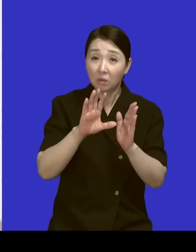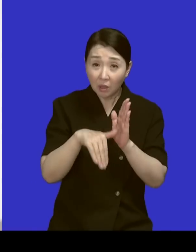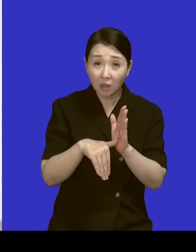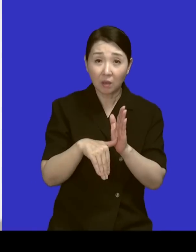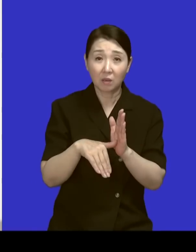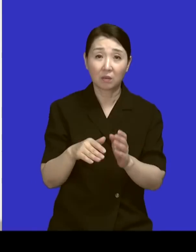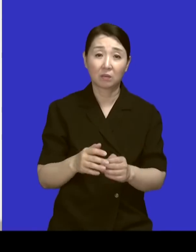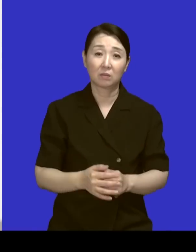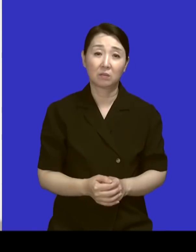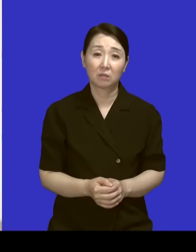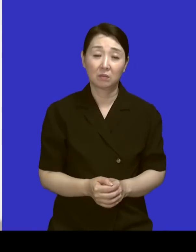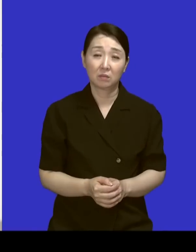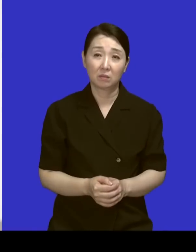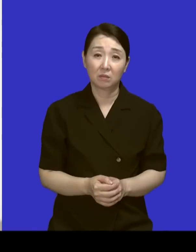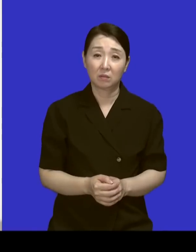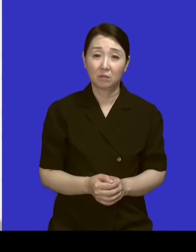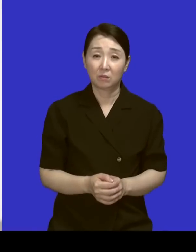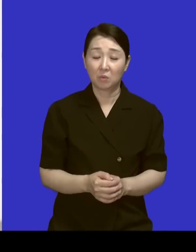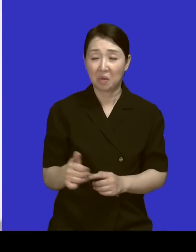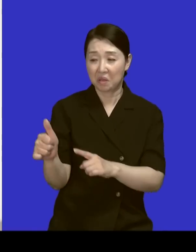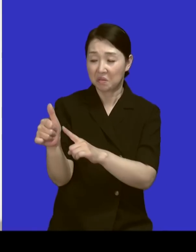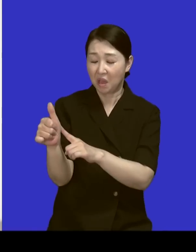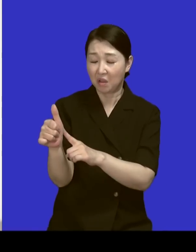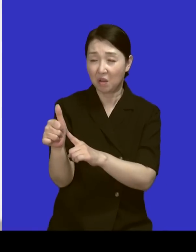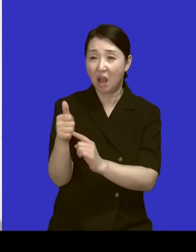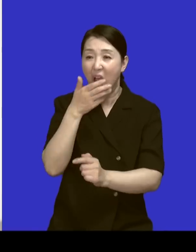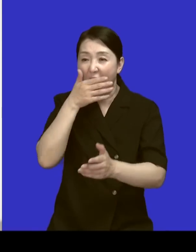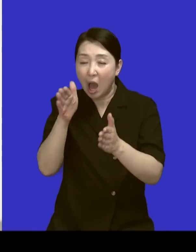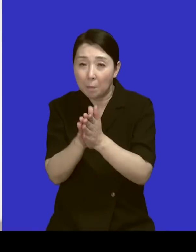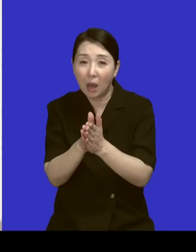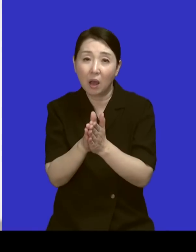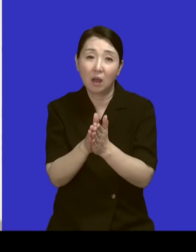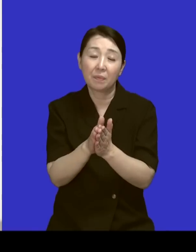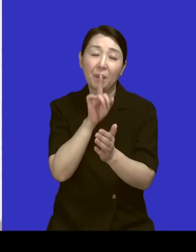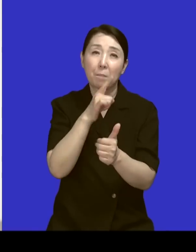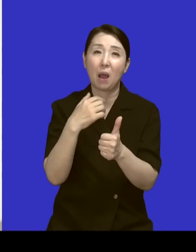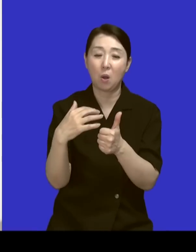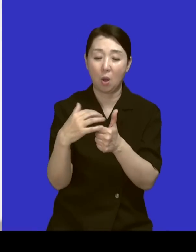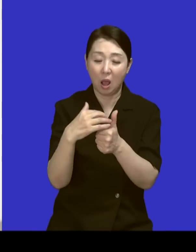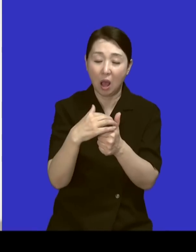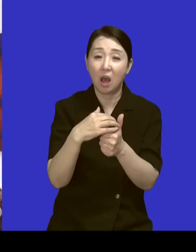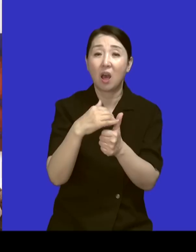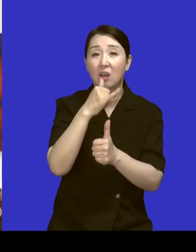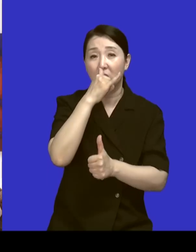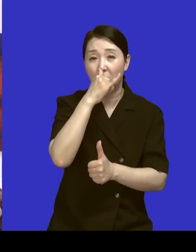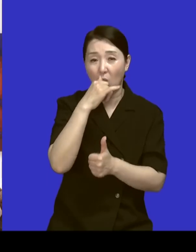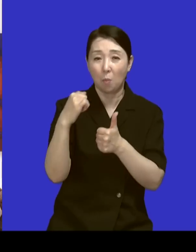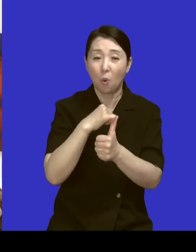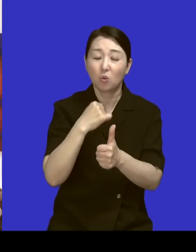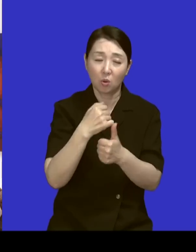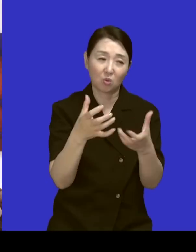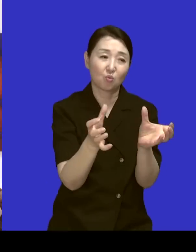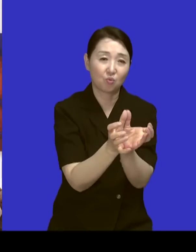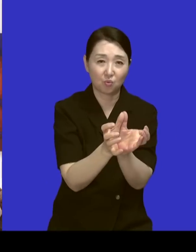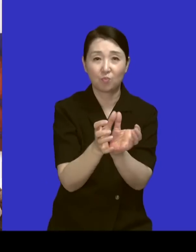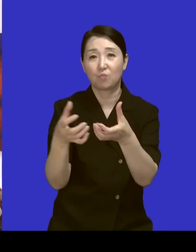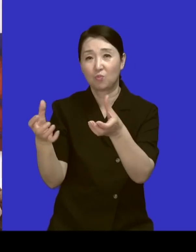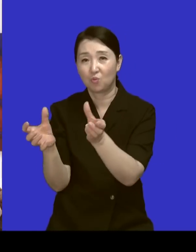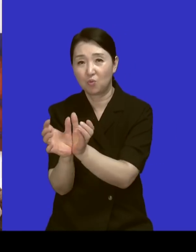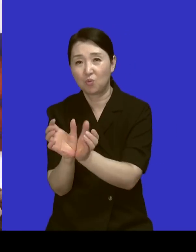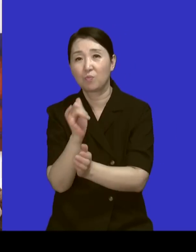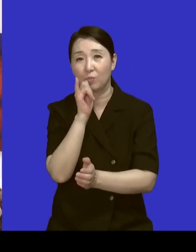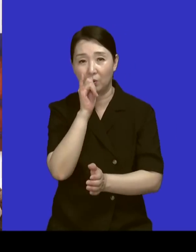보니까 그 아이들 짝꿍을 주도를 해서 저를 말로 괴롭히는 그룹이 있었고 예. 폭력으로 괴롭히는 그룹이 있었고요.